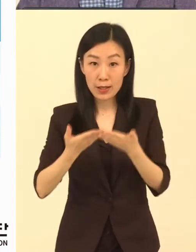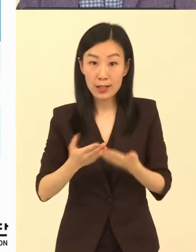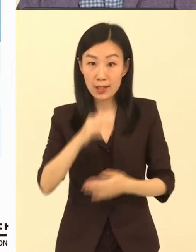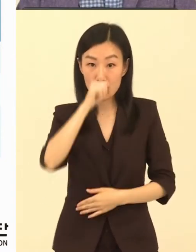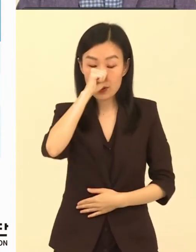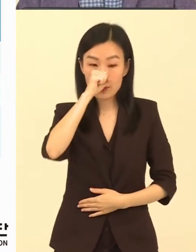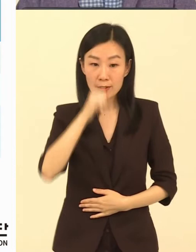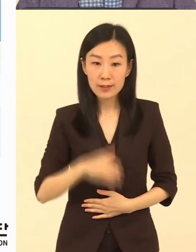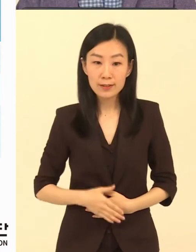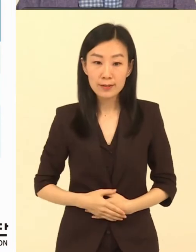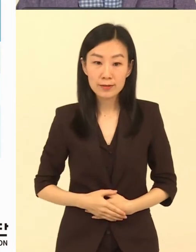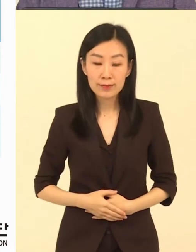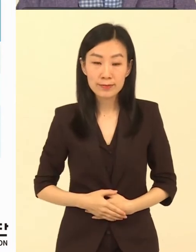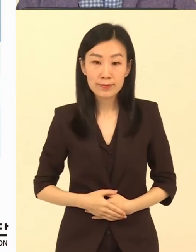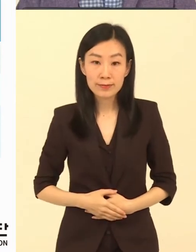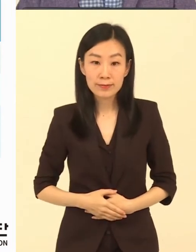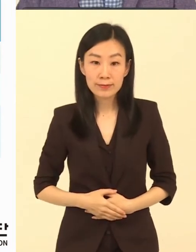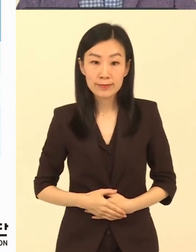하지만